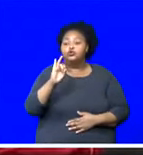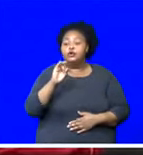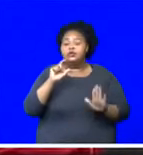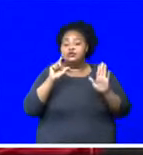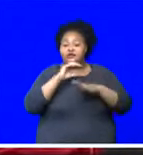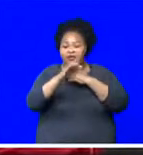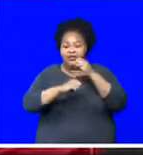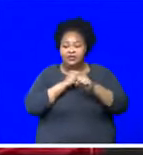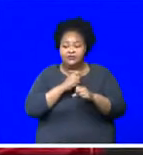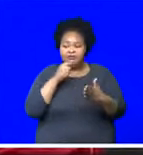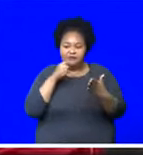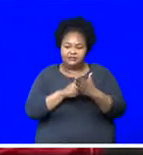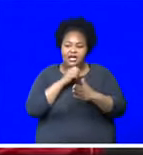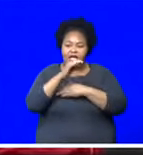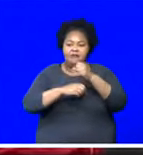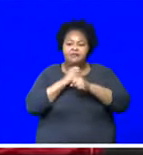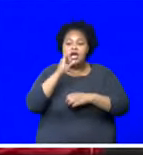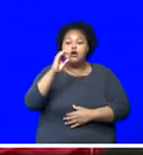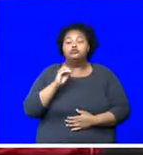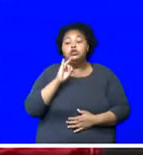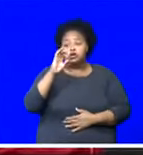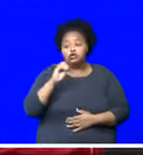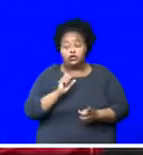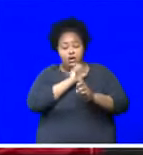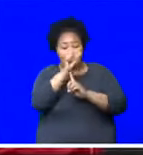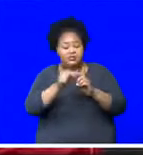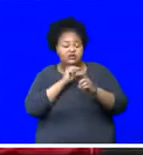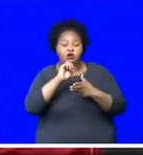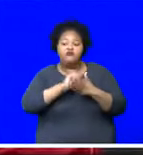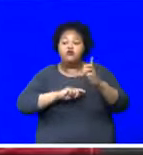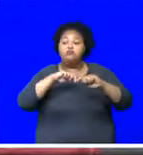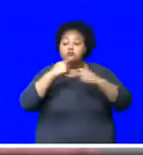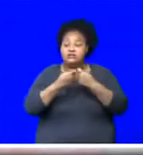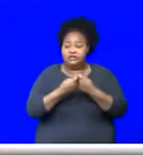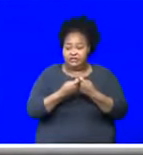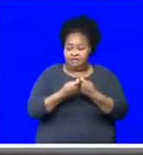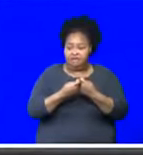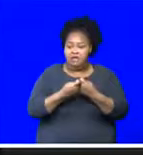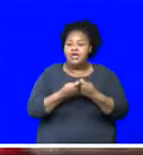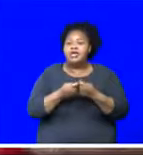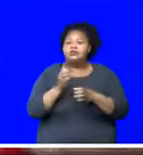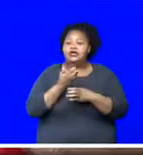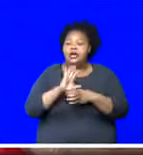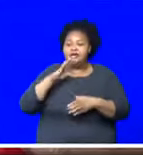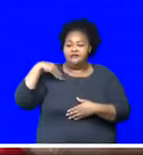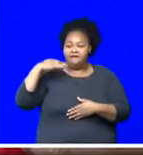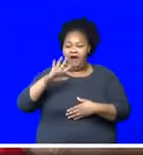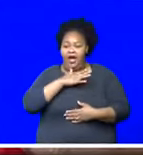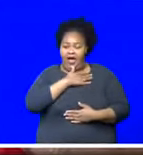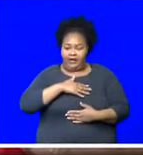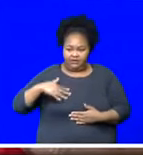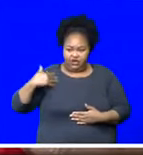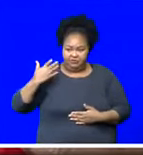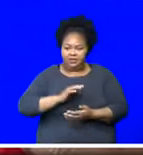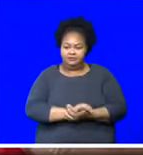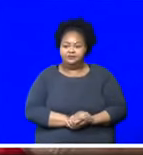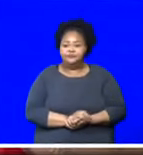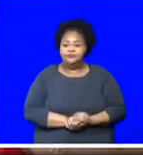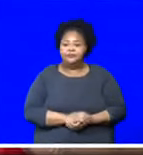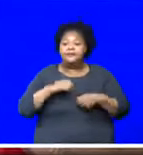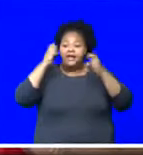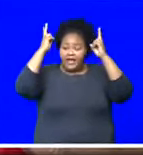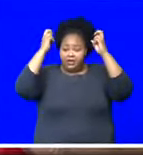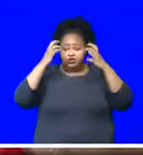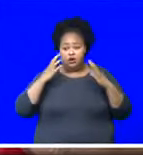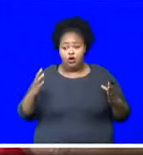leng-27 wathengwa ngeminyaka wa-2020 lapho khona bekachamuka iqenjini le-Salzburg eveni lase-Germany. Inzaba lenkulu kunginyalo ithinza